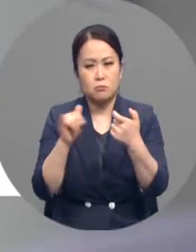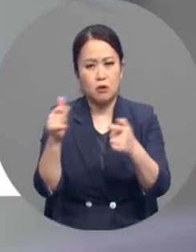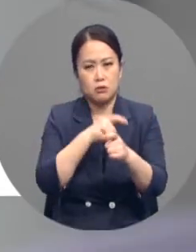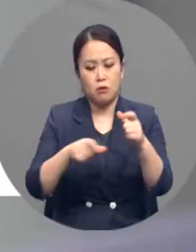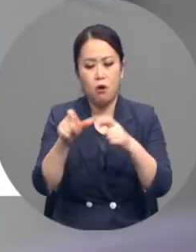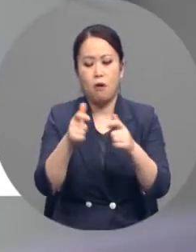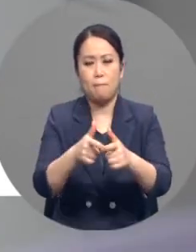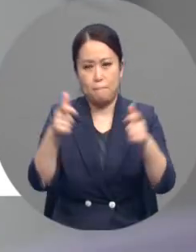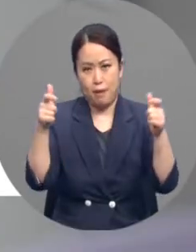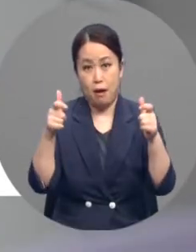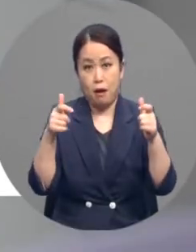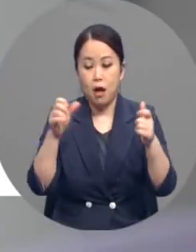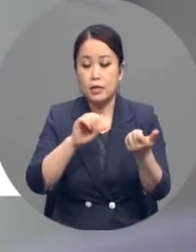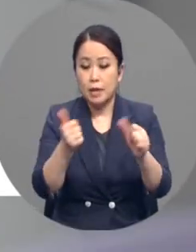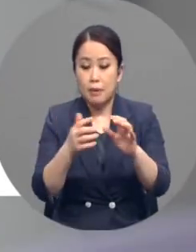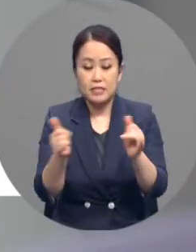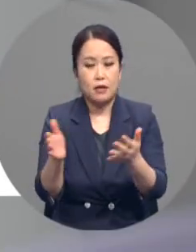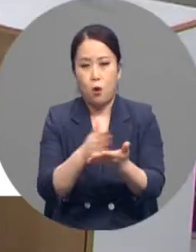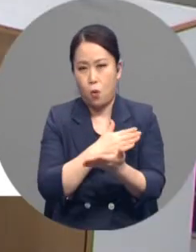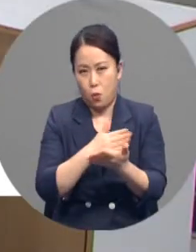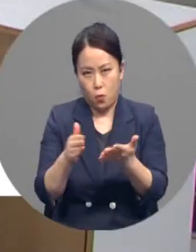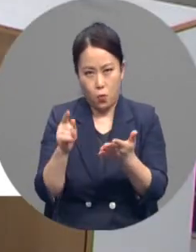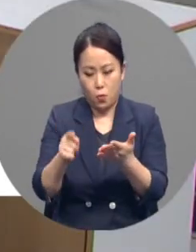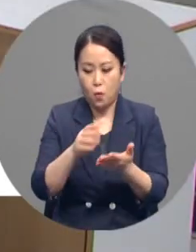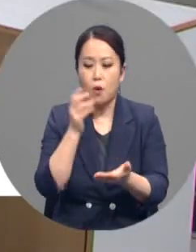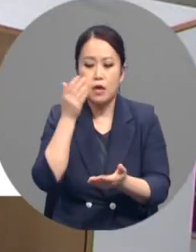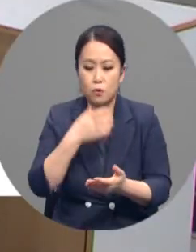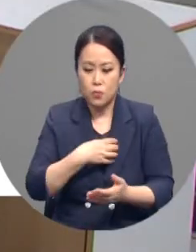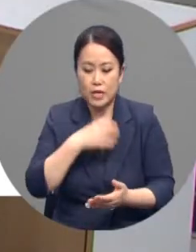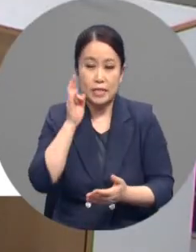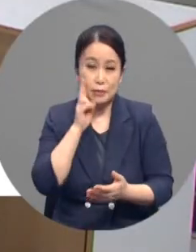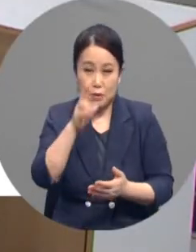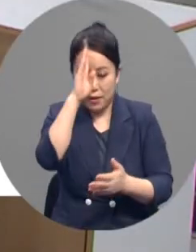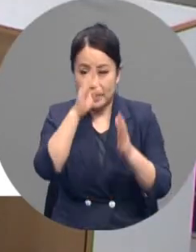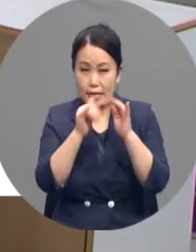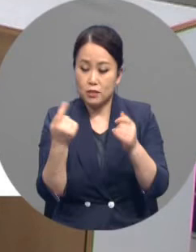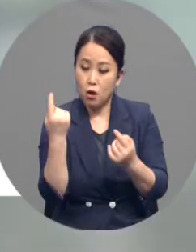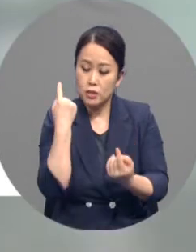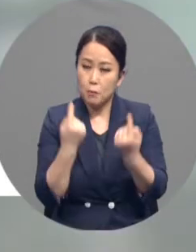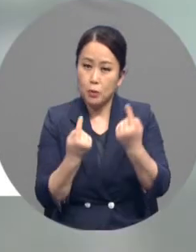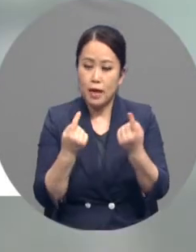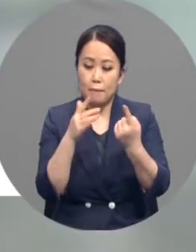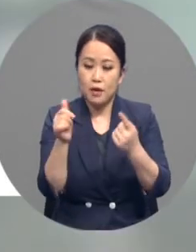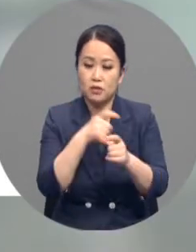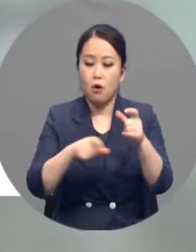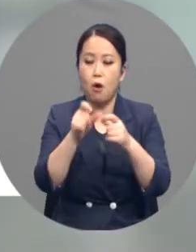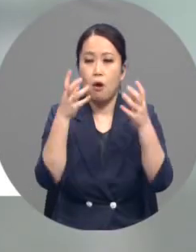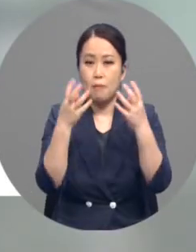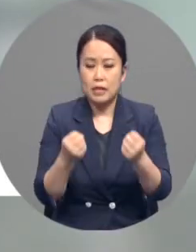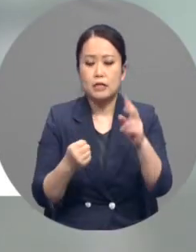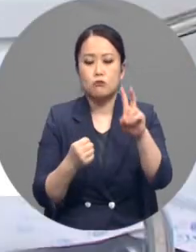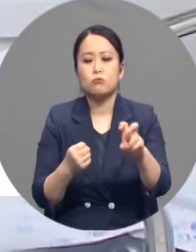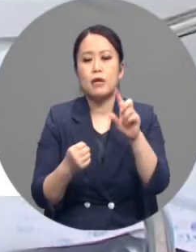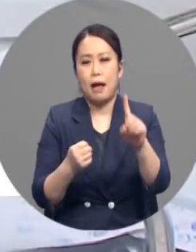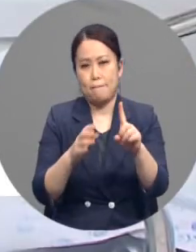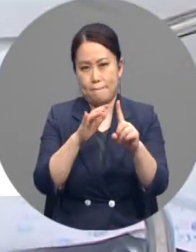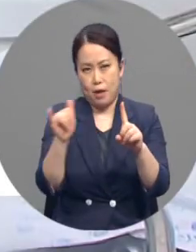늘었습니다. 사망자는 없었고 위중증 환자는 어제보다 1명 늘어난 21명을